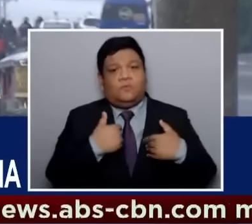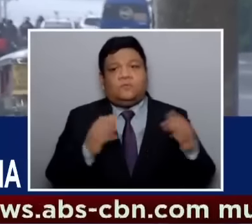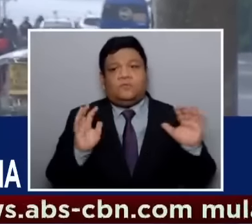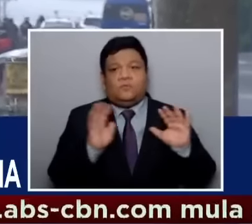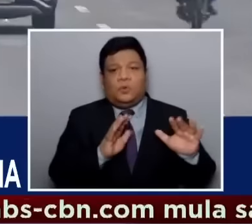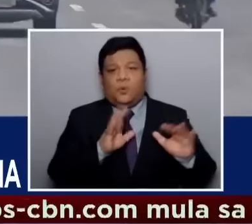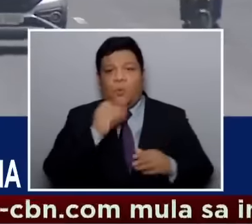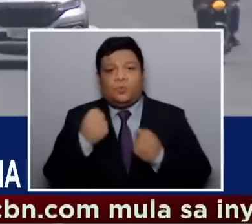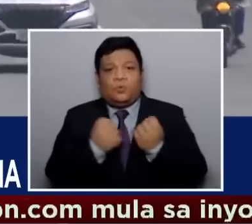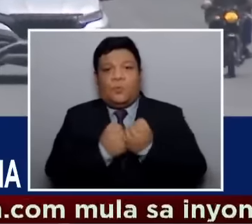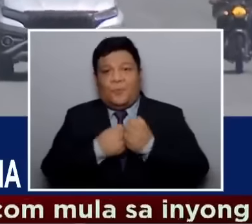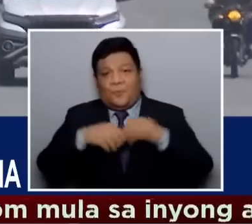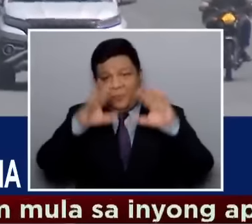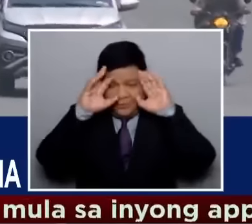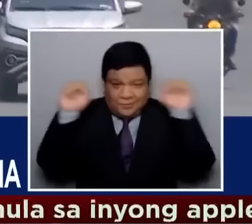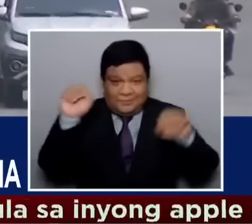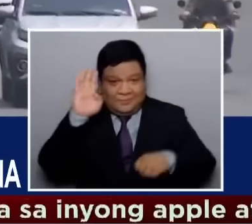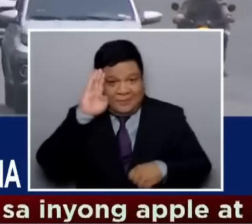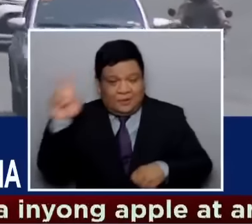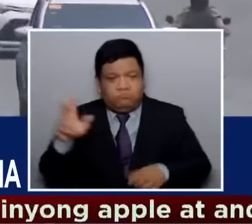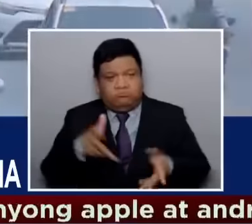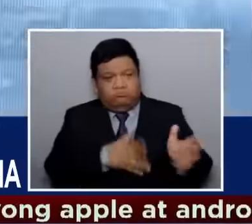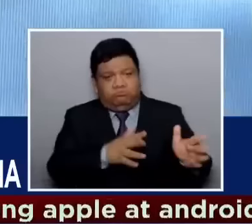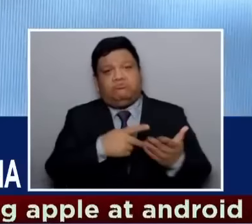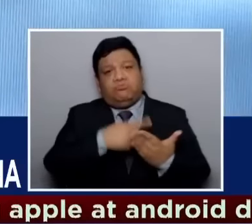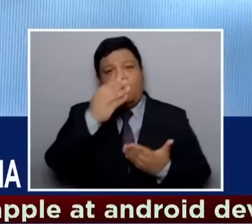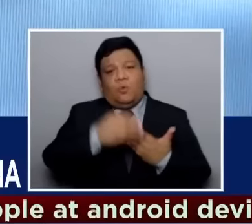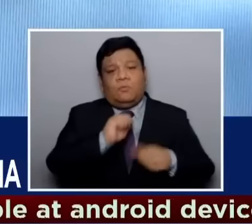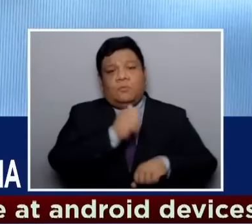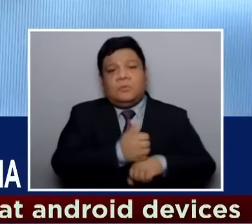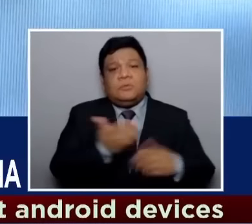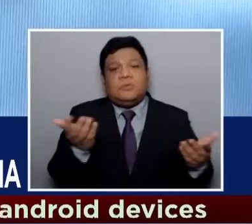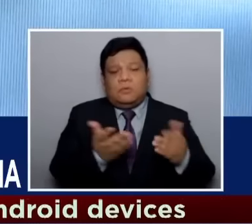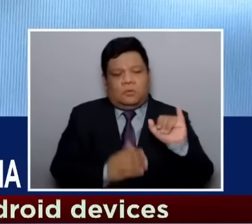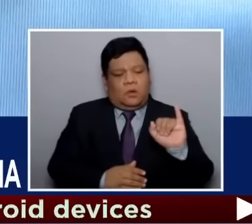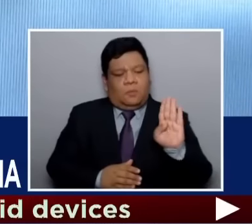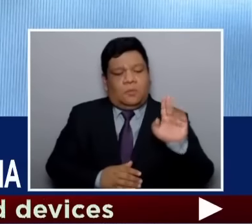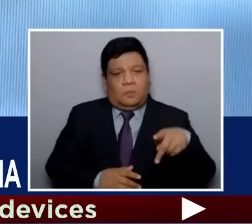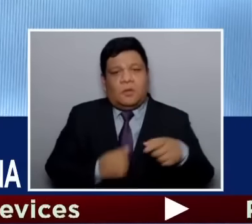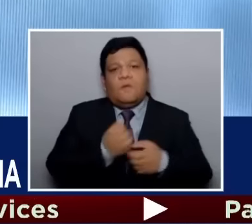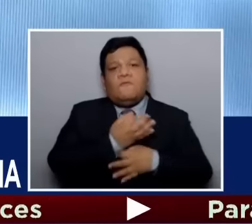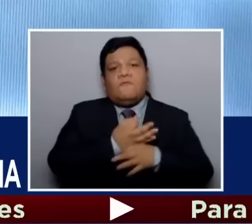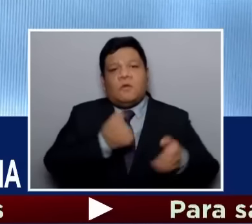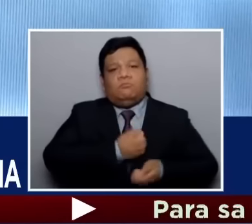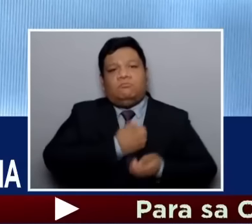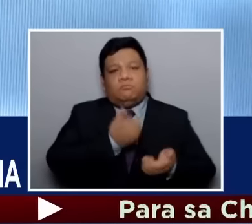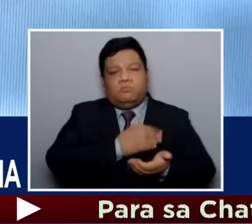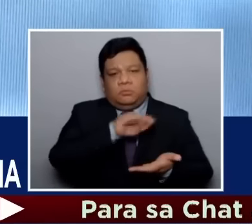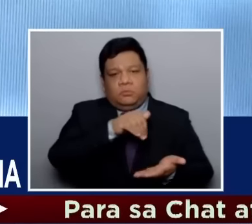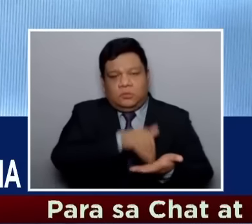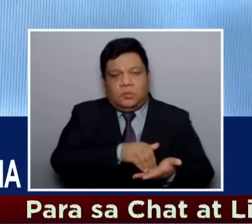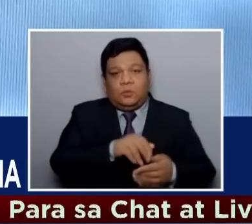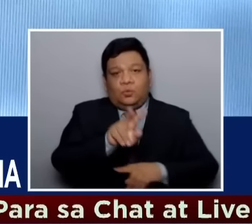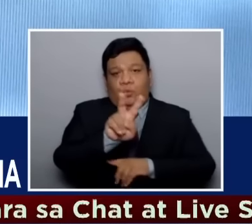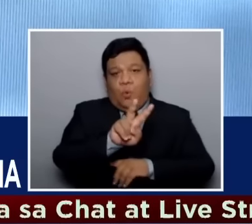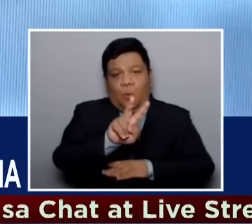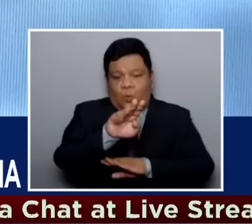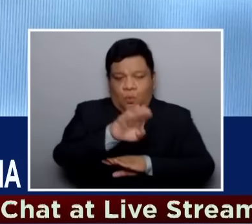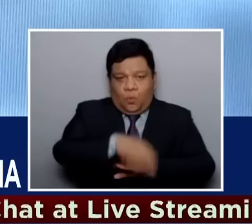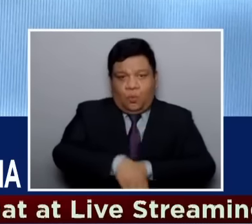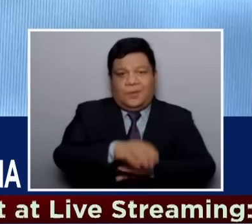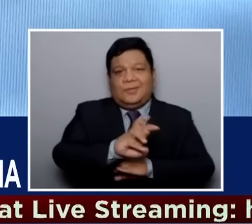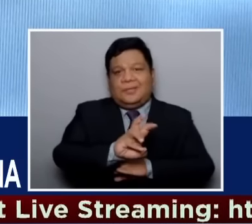Pangulong Marcos na magsagawa ng programa sa IBP Freedom Park mula alas 2 ng hapon hanggang alas